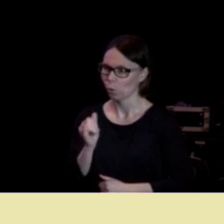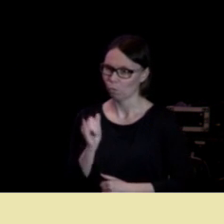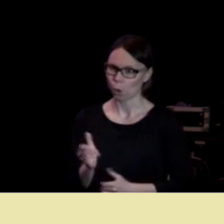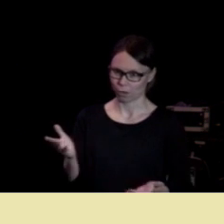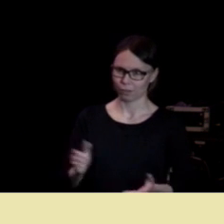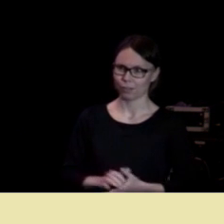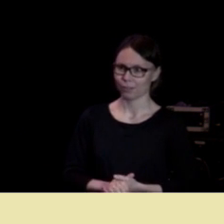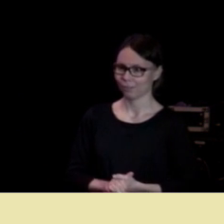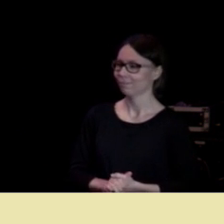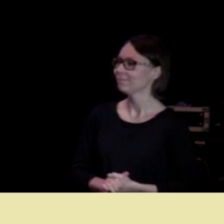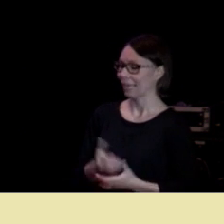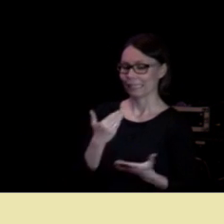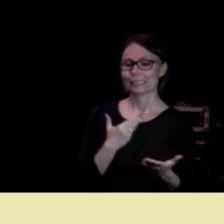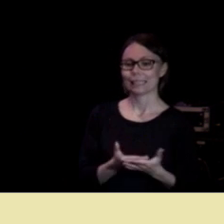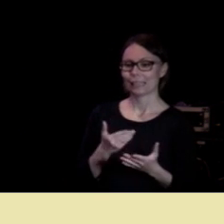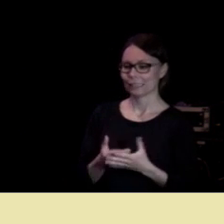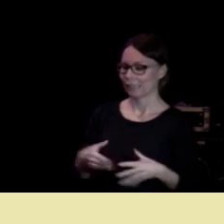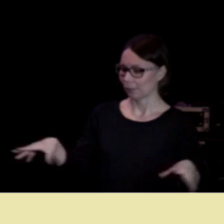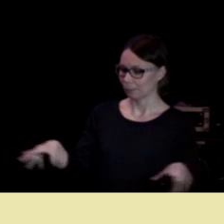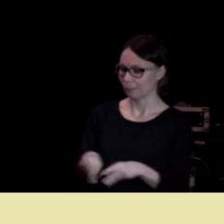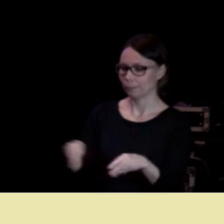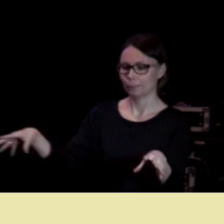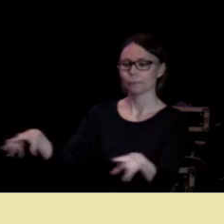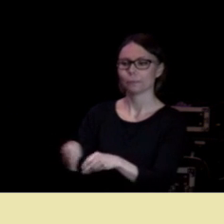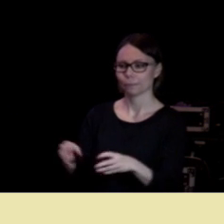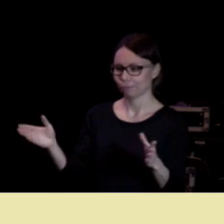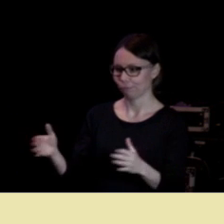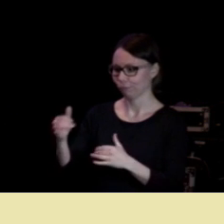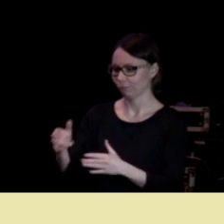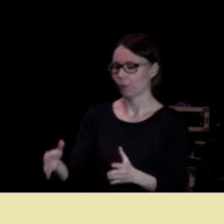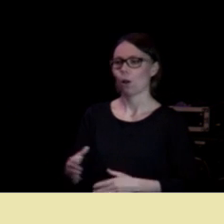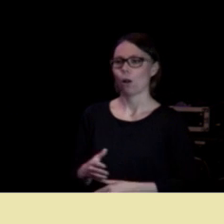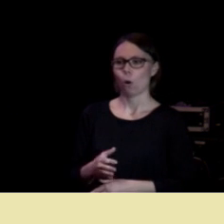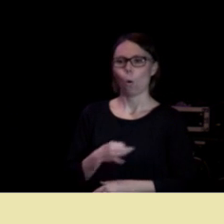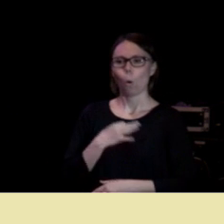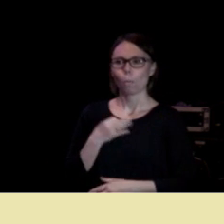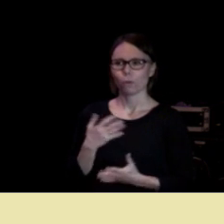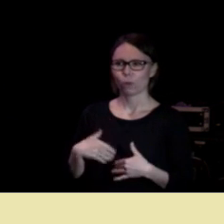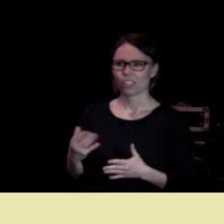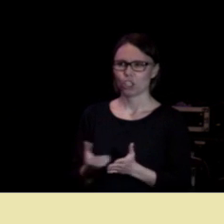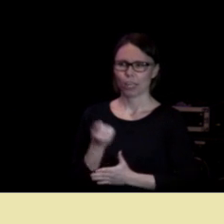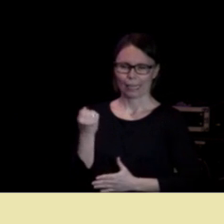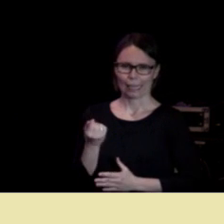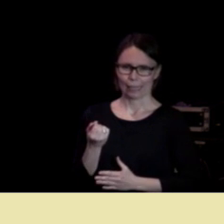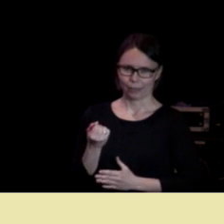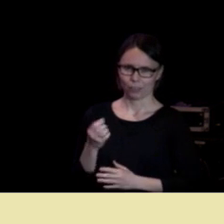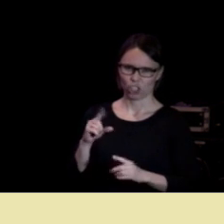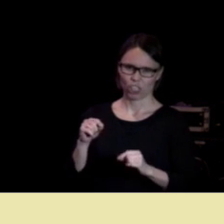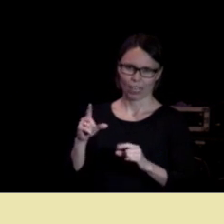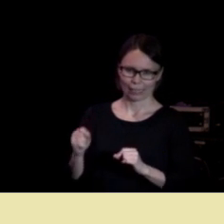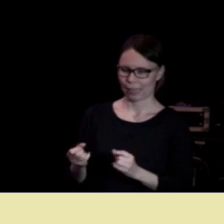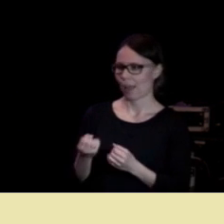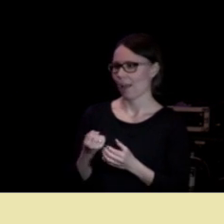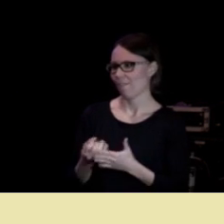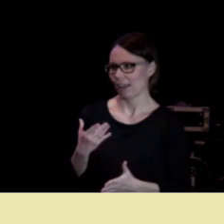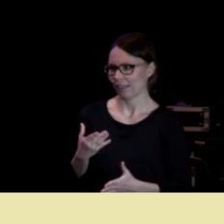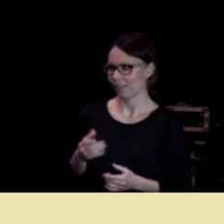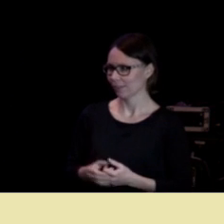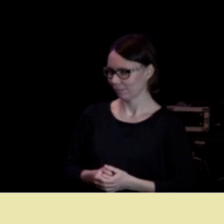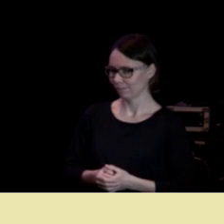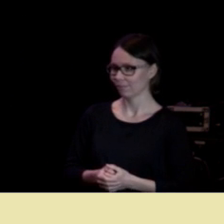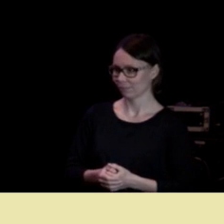Vi slo sammen tjenestene. Vi håpet på en synergieffekt. Det er ikke opplagt, og